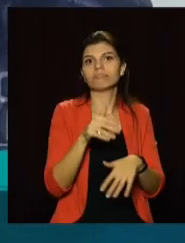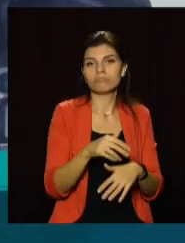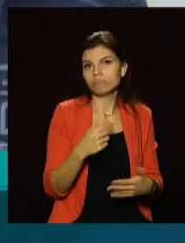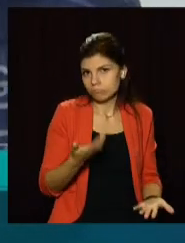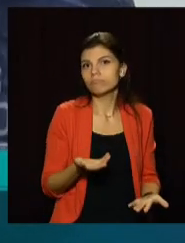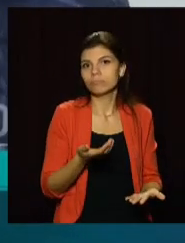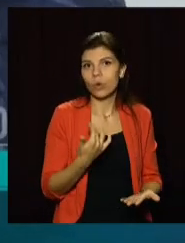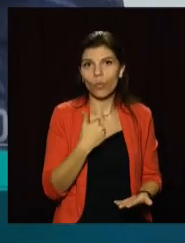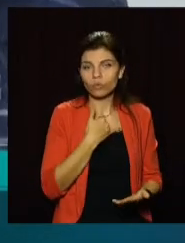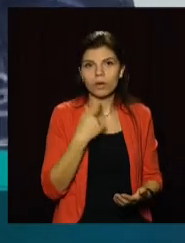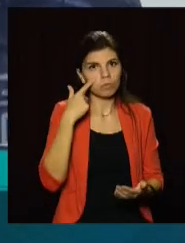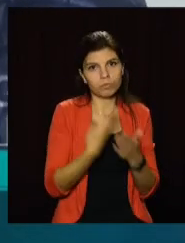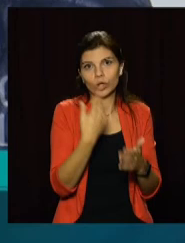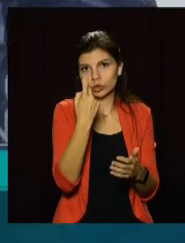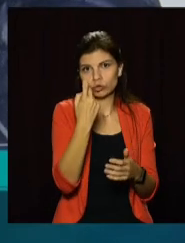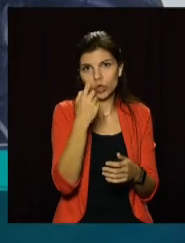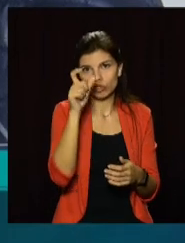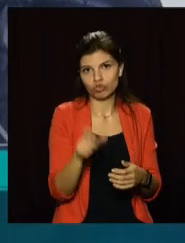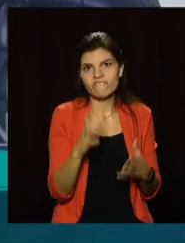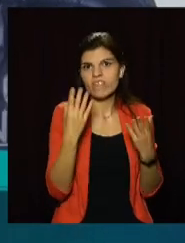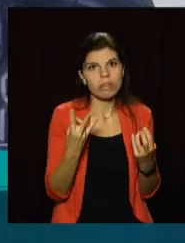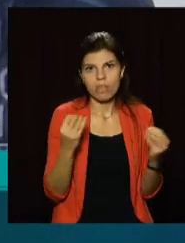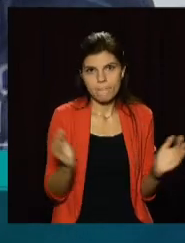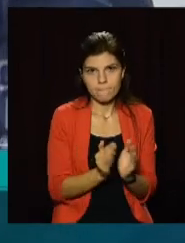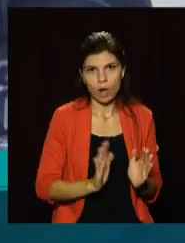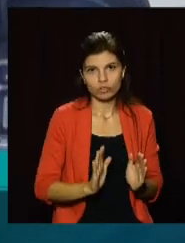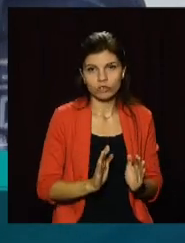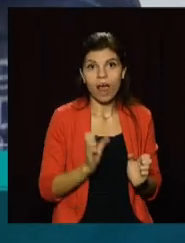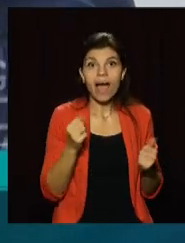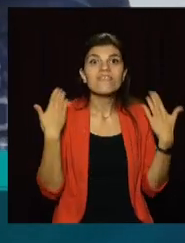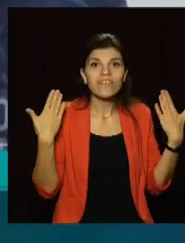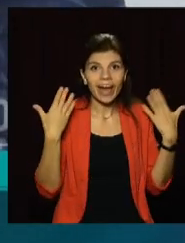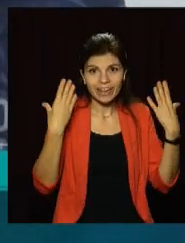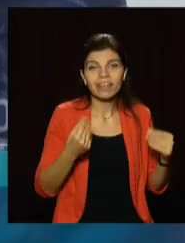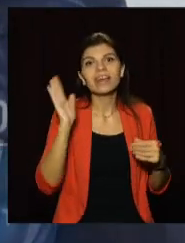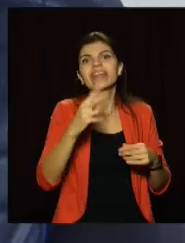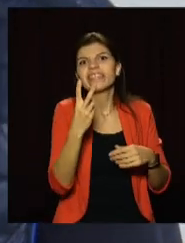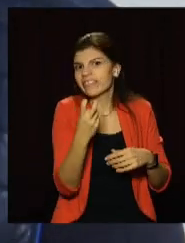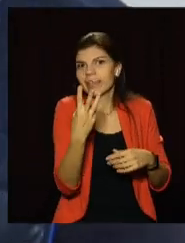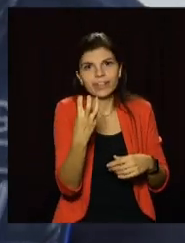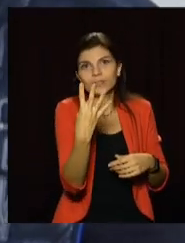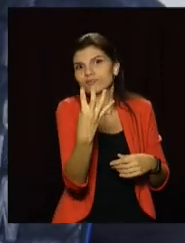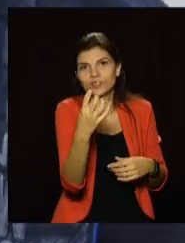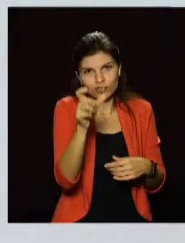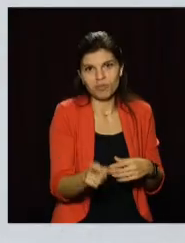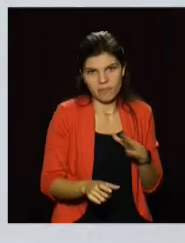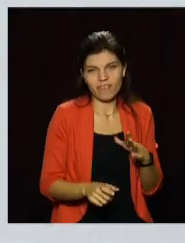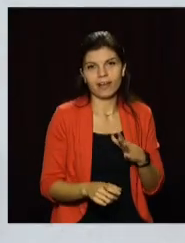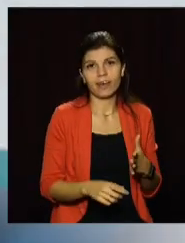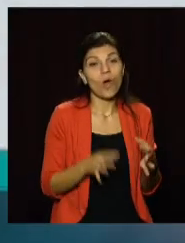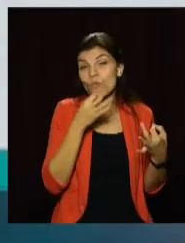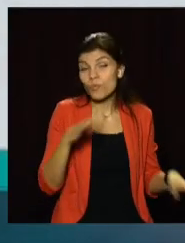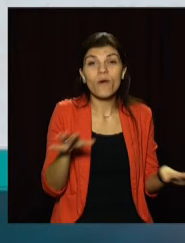как бы порядка 100 чоловік в день, не менше, а вихідні і 200, і 300, 400 чоловік буває. В